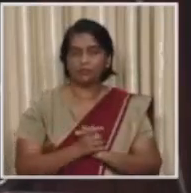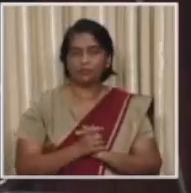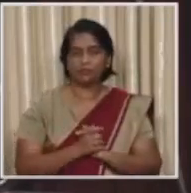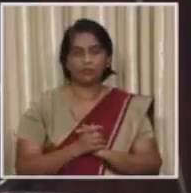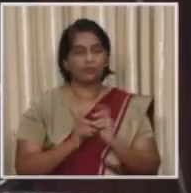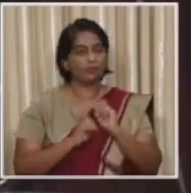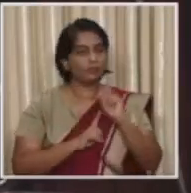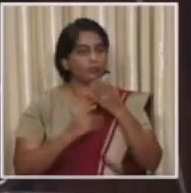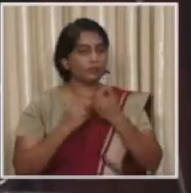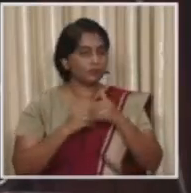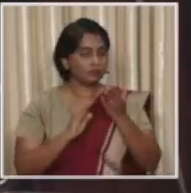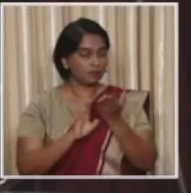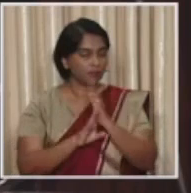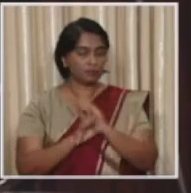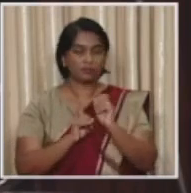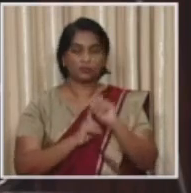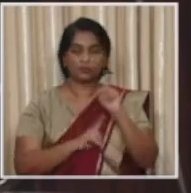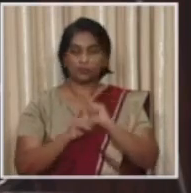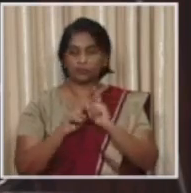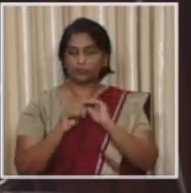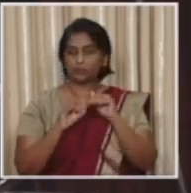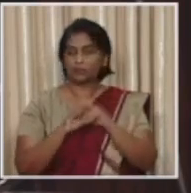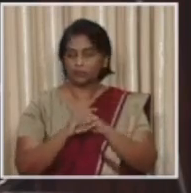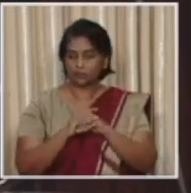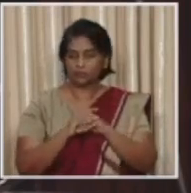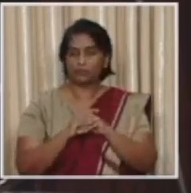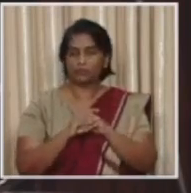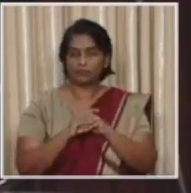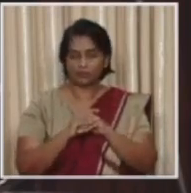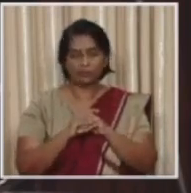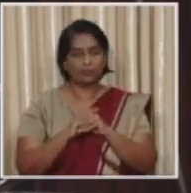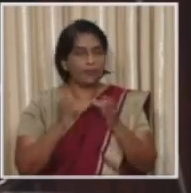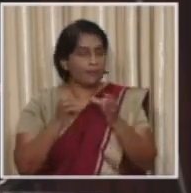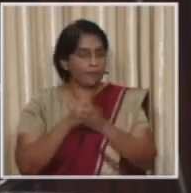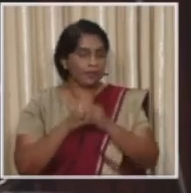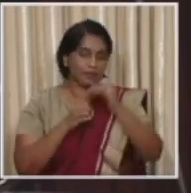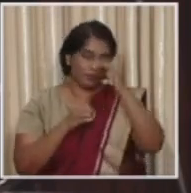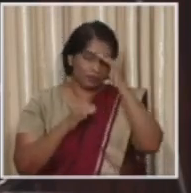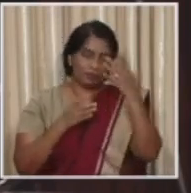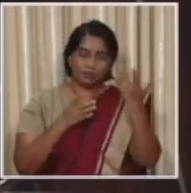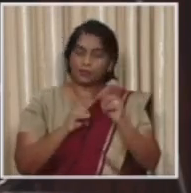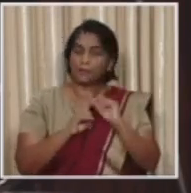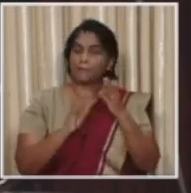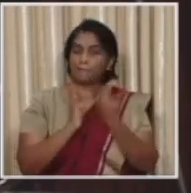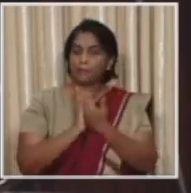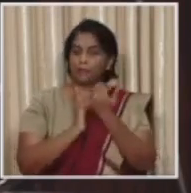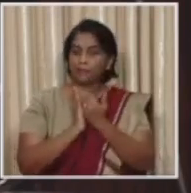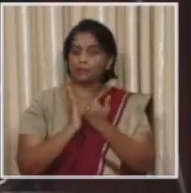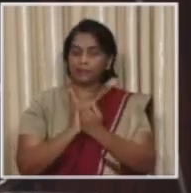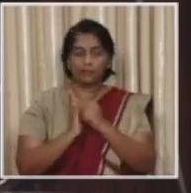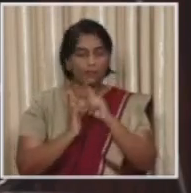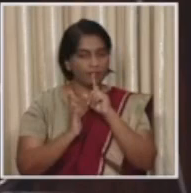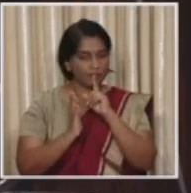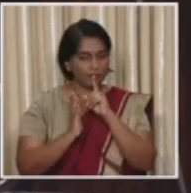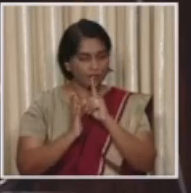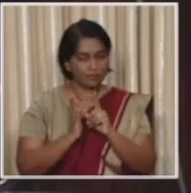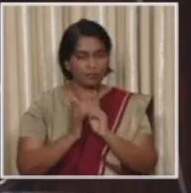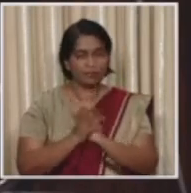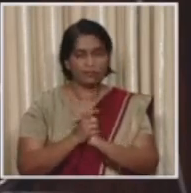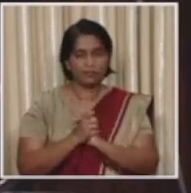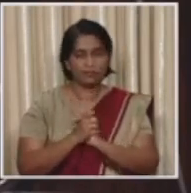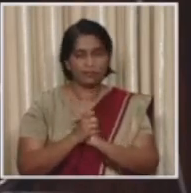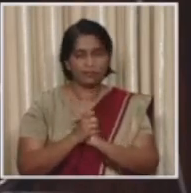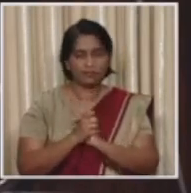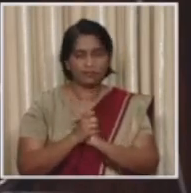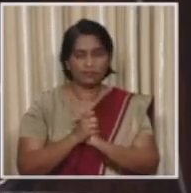පාර්ලිමේන්තු විසුරා හැරීමට පෙර පාර්ලිමේන්තු නියෝජනයේ පිළිගත් දේශපාලන පක්ෂයේ හෝ ස්වාධීන කණ්ඩායමේ නායකයෙකු විසින් ප්‍රතිපත්ති ප්‍රකාශනයේ ප්‍රතිපත්තිල ගරුබන්තුමා කාලය